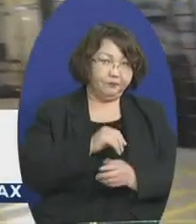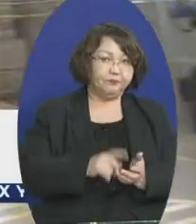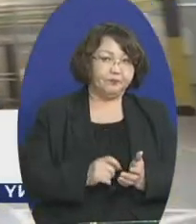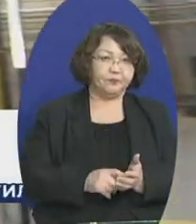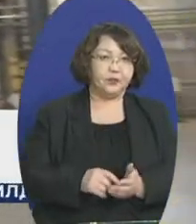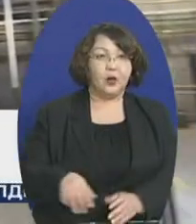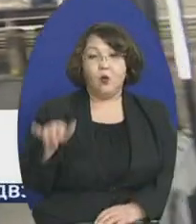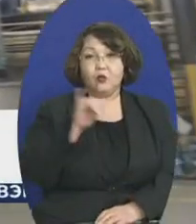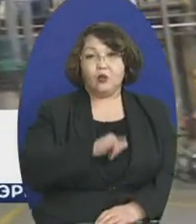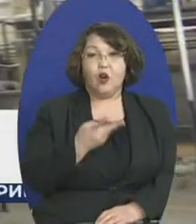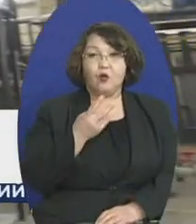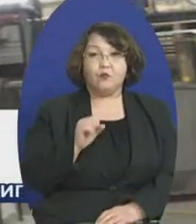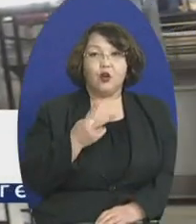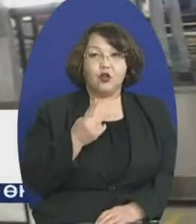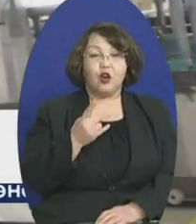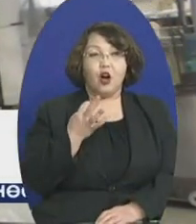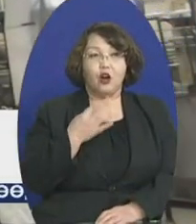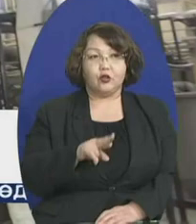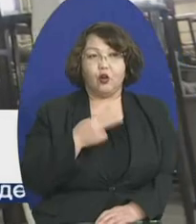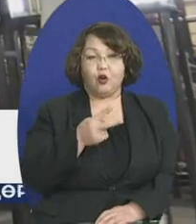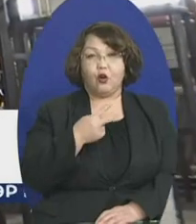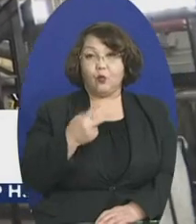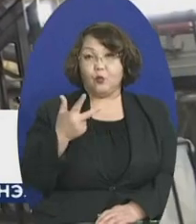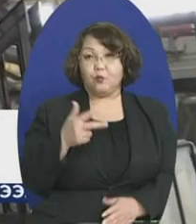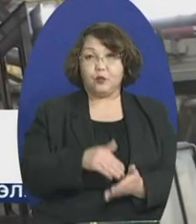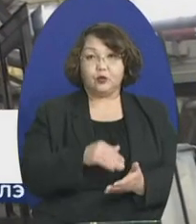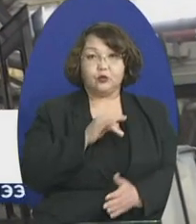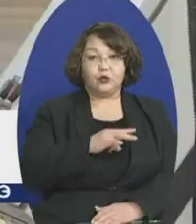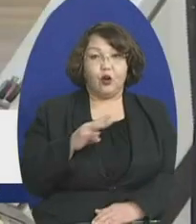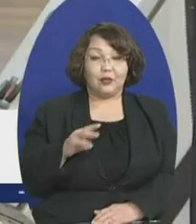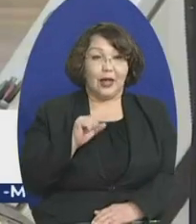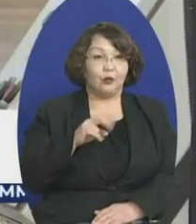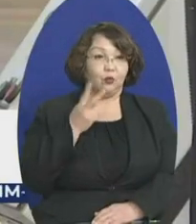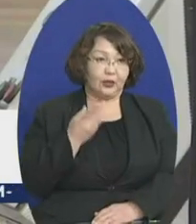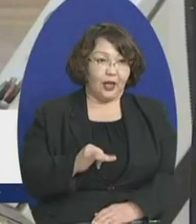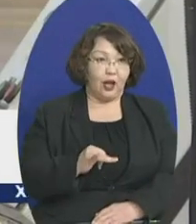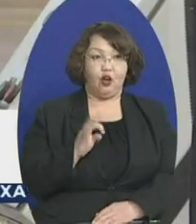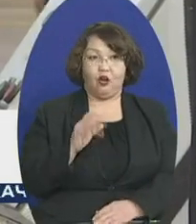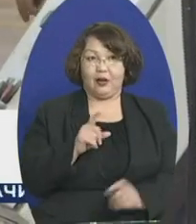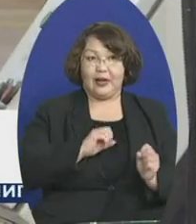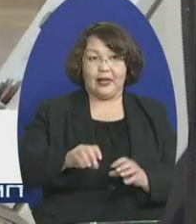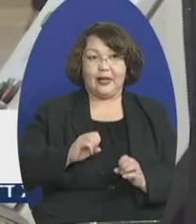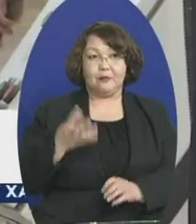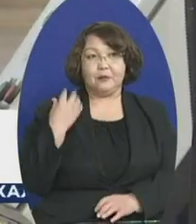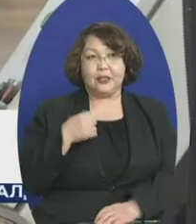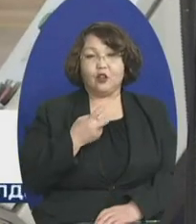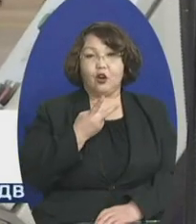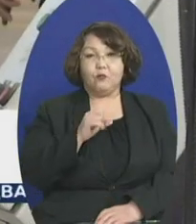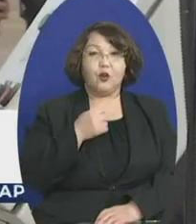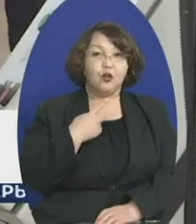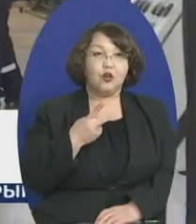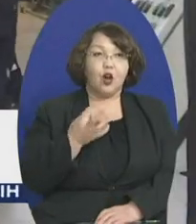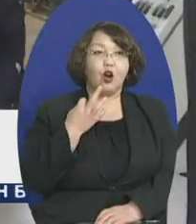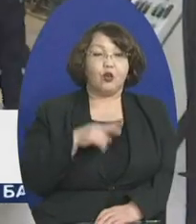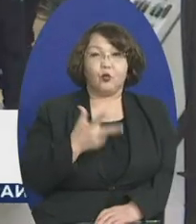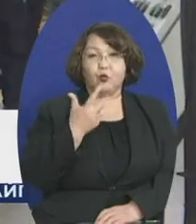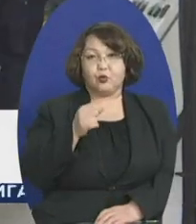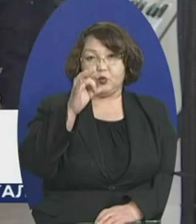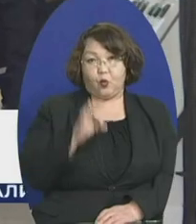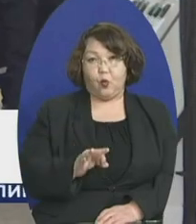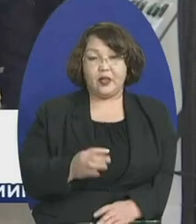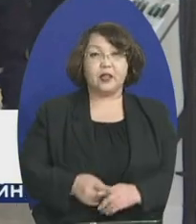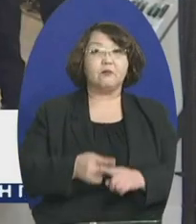хэмжээнд 2021 онд л 223,000 тонн аюултай хог хаягдлыг гарч байсан бол 2022 онд 30%